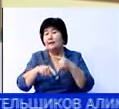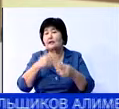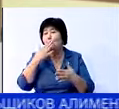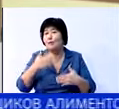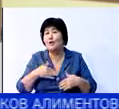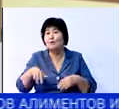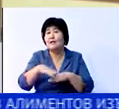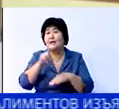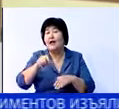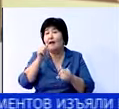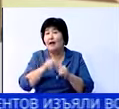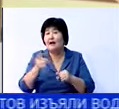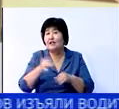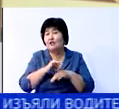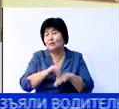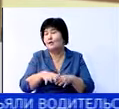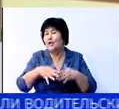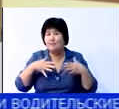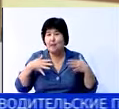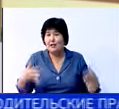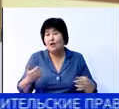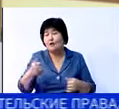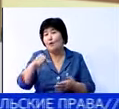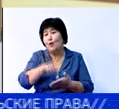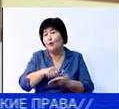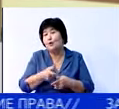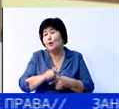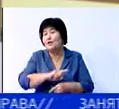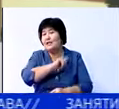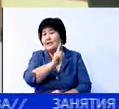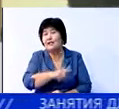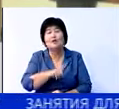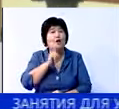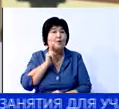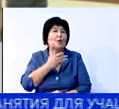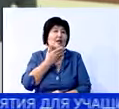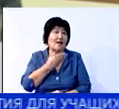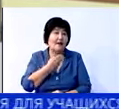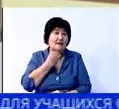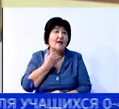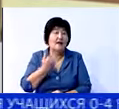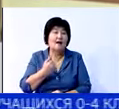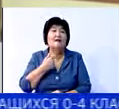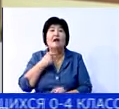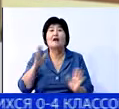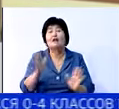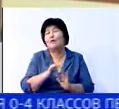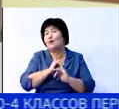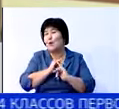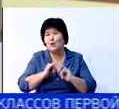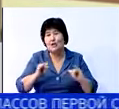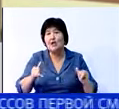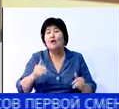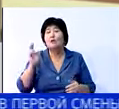полюбился зрителям. Каждый раз он проходит масштабно. Его участники очень сильны, молоды, красивы, а их диапазон все шире.